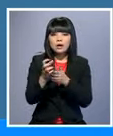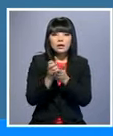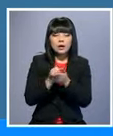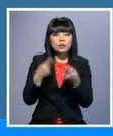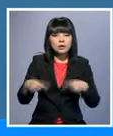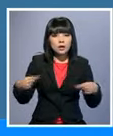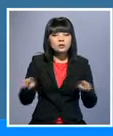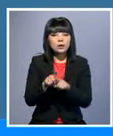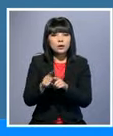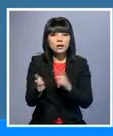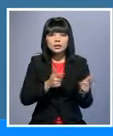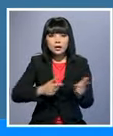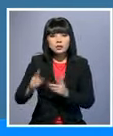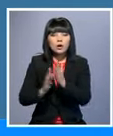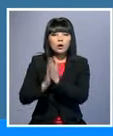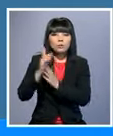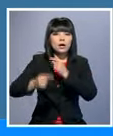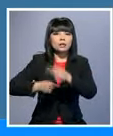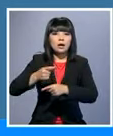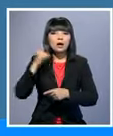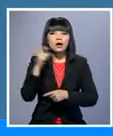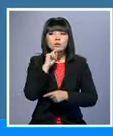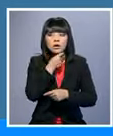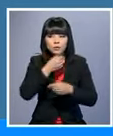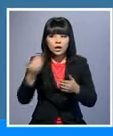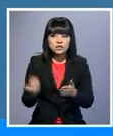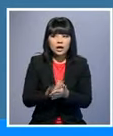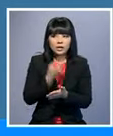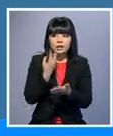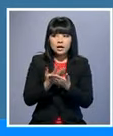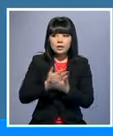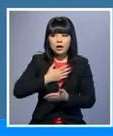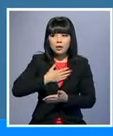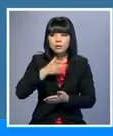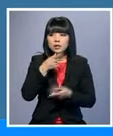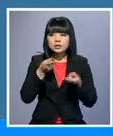дайындалады, басқа ұрпақ өседі, экономика жаңарады. Біз шыныменен де